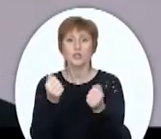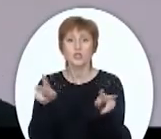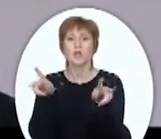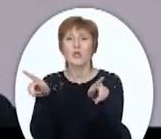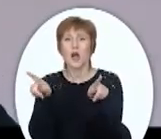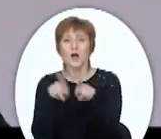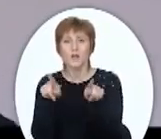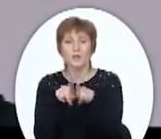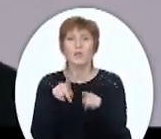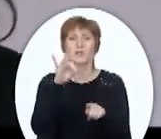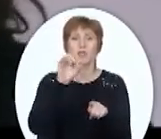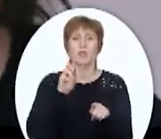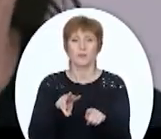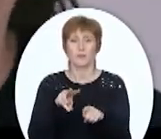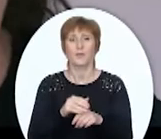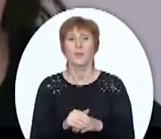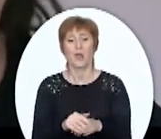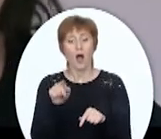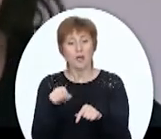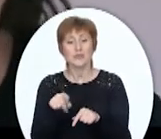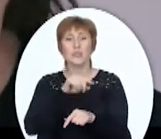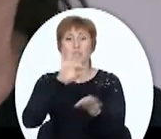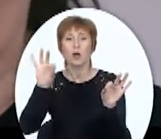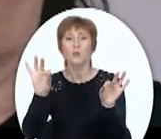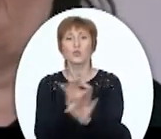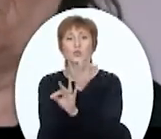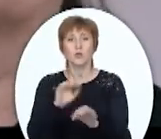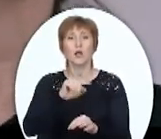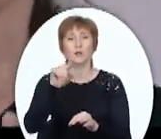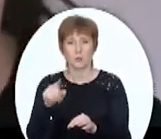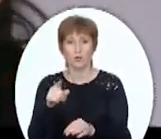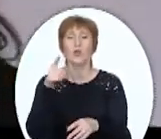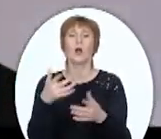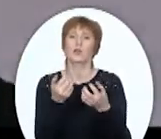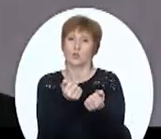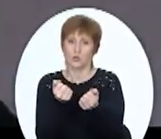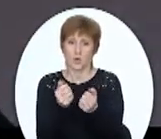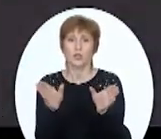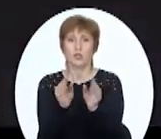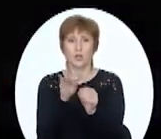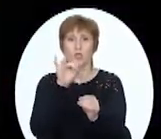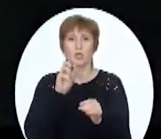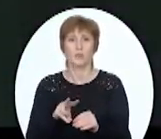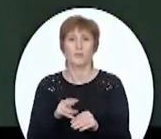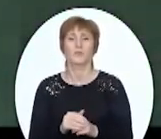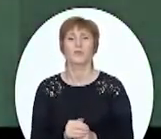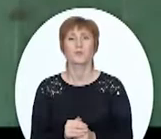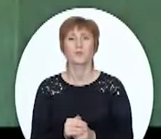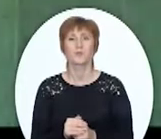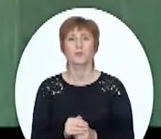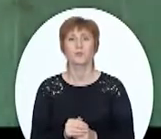ритм. И вот здесь, на этом музыкальном номере, они держат этот ритм.